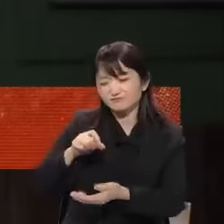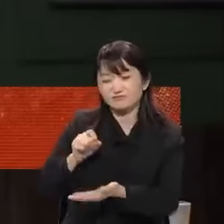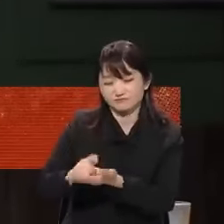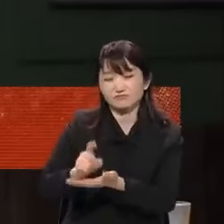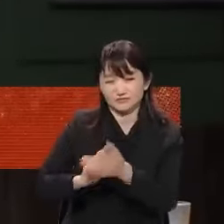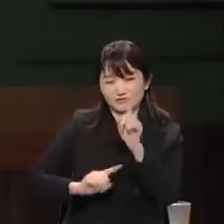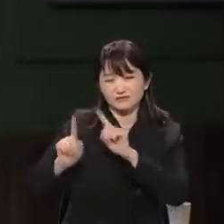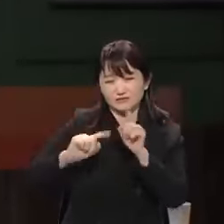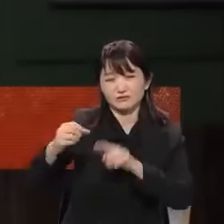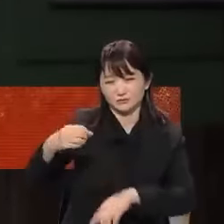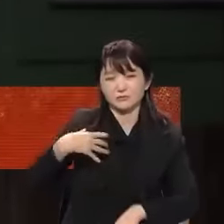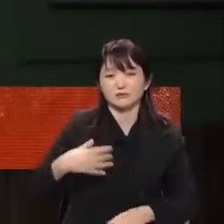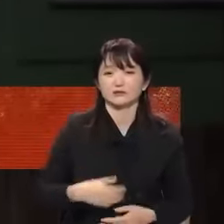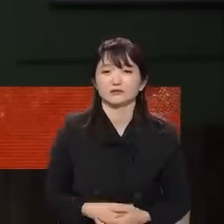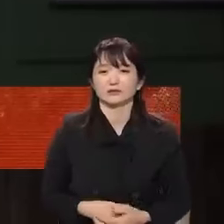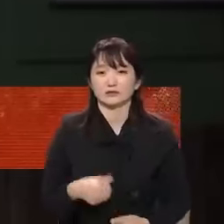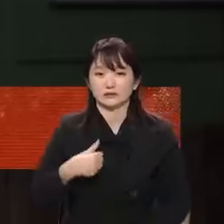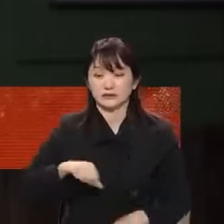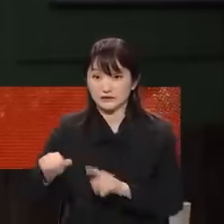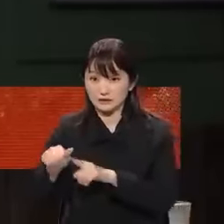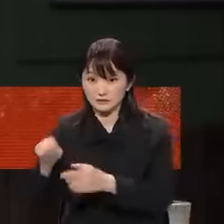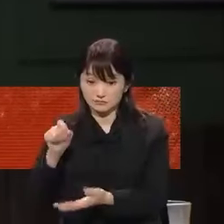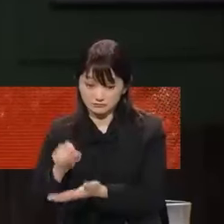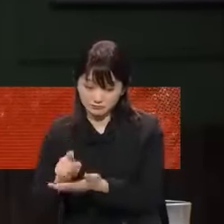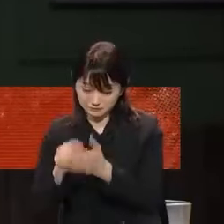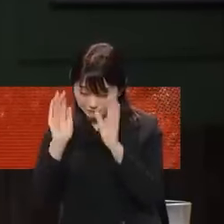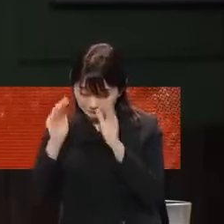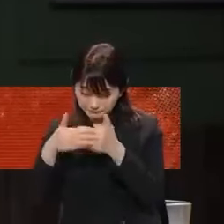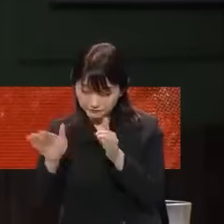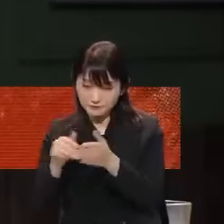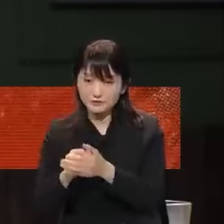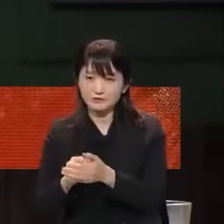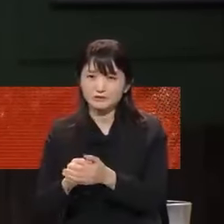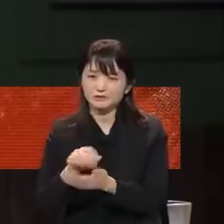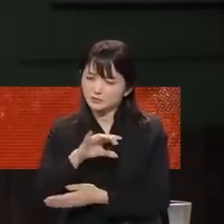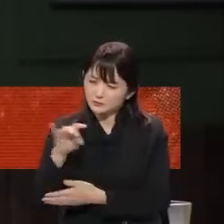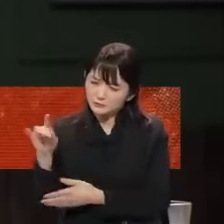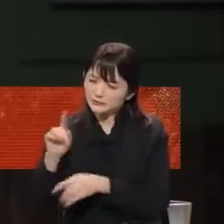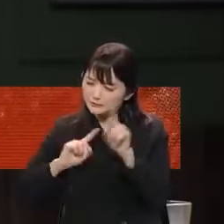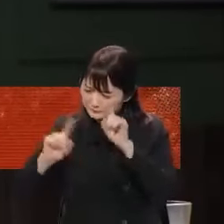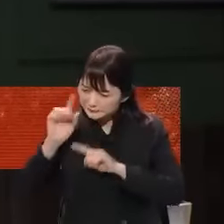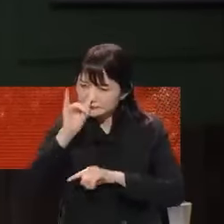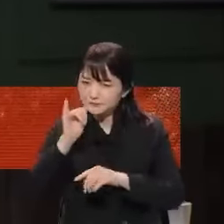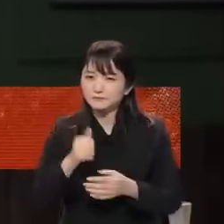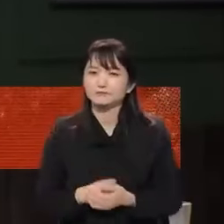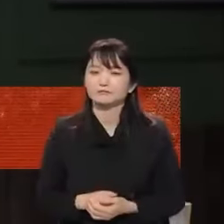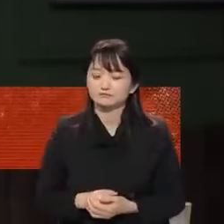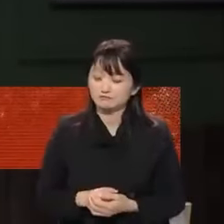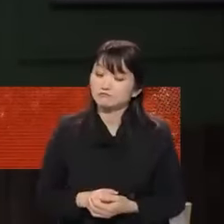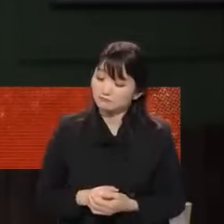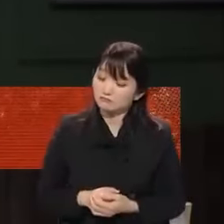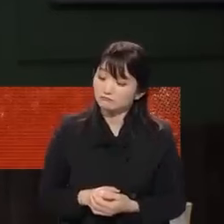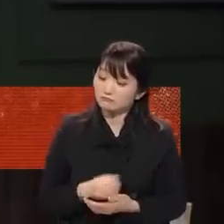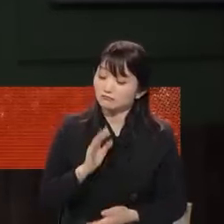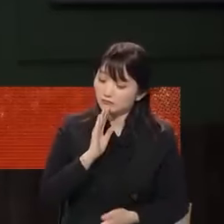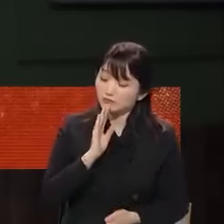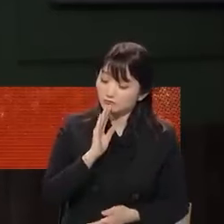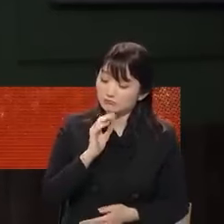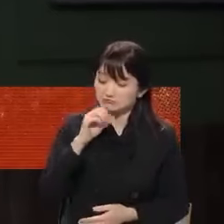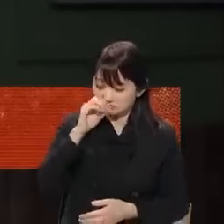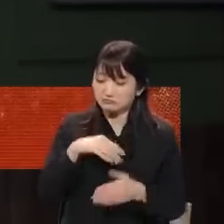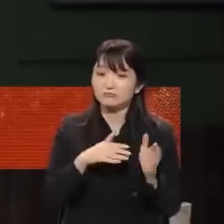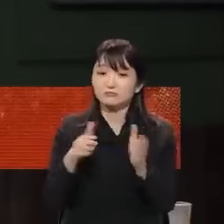다쳤다고 대답을 했습니다. 이 아들이 실제로 축구 교실을 하면서 종종 부상을 당해오는 일이 있었기 때문에 그런가 보다 하고 넘어갔다고